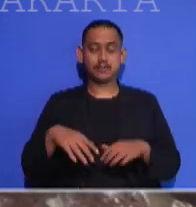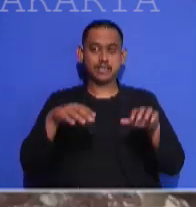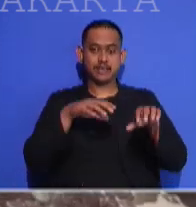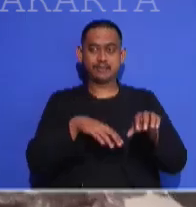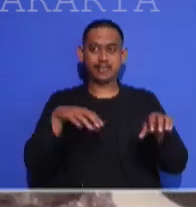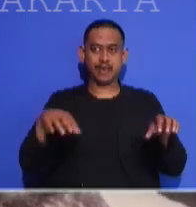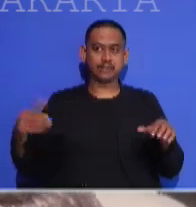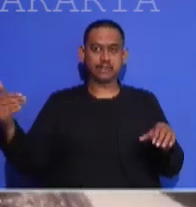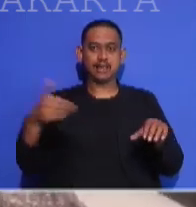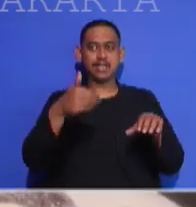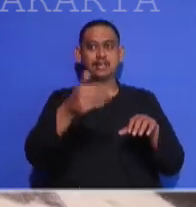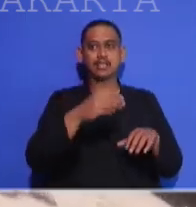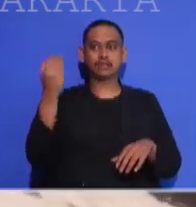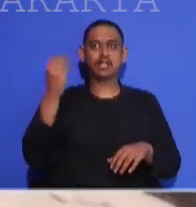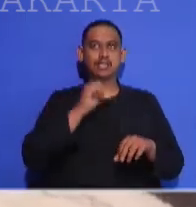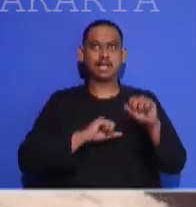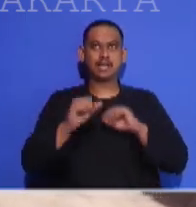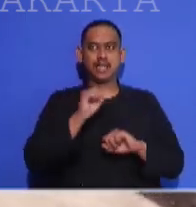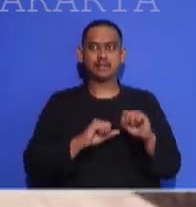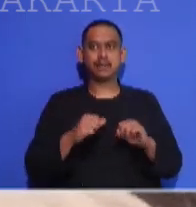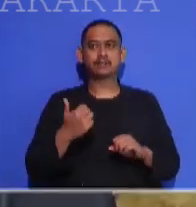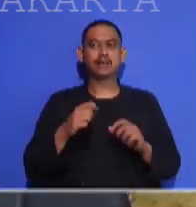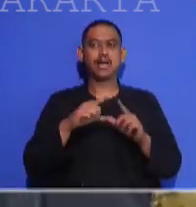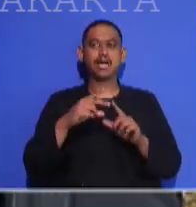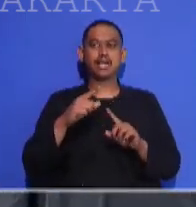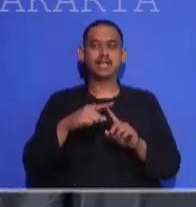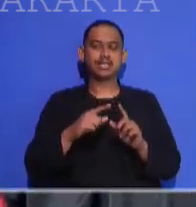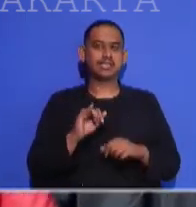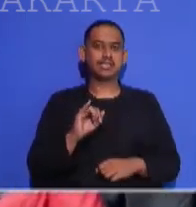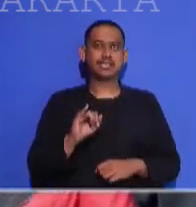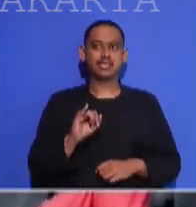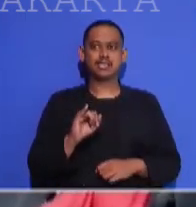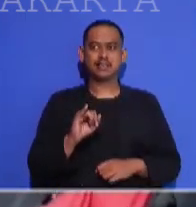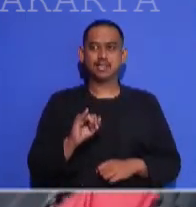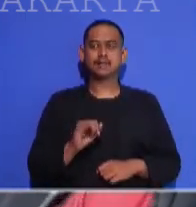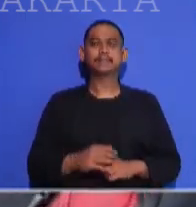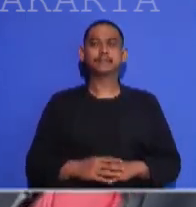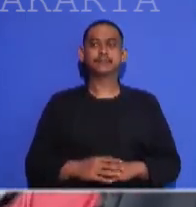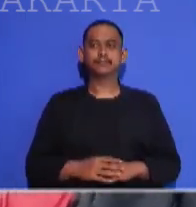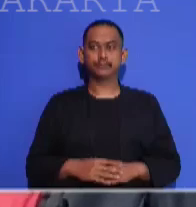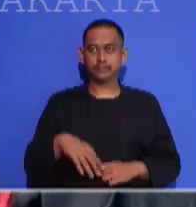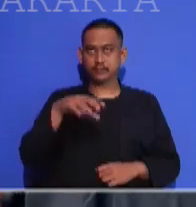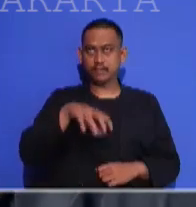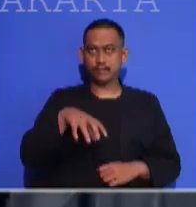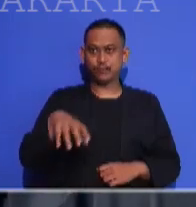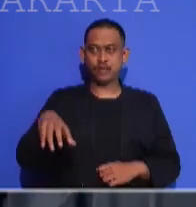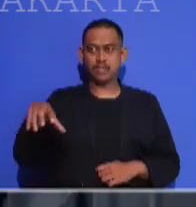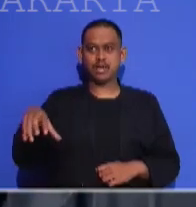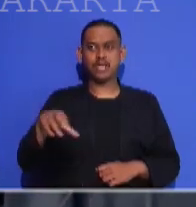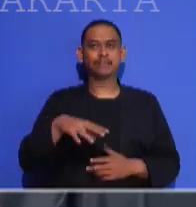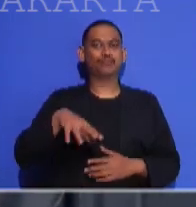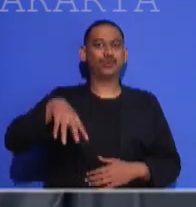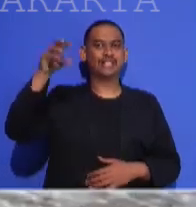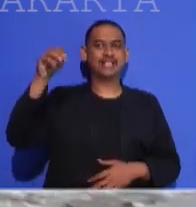destinasi dan setiap kegiatan adalah atraksi pemkap mengembangkan sport tourism dan memiliki 79 event dalam